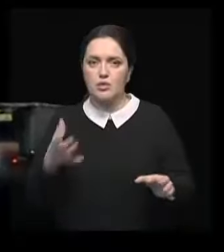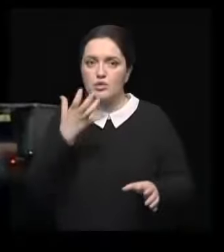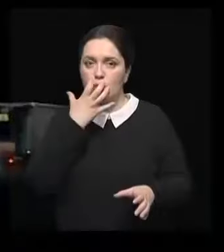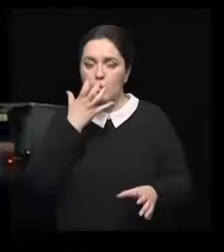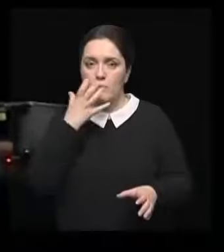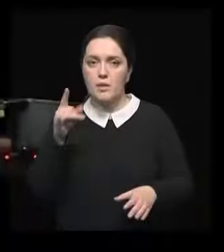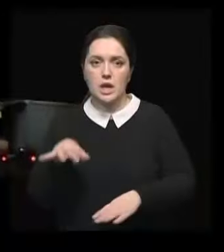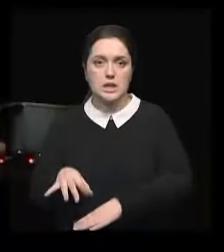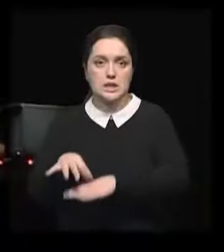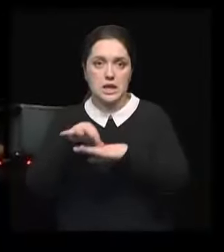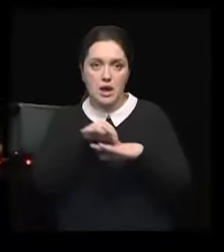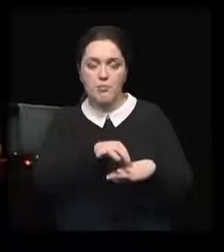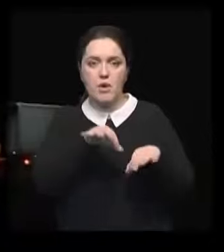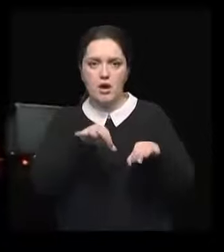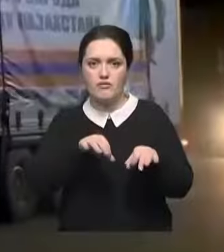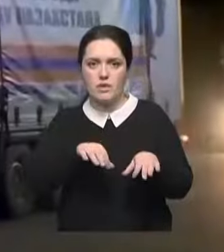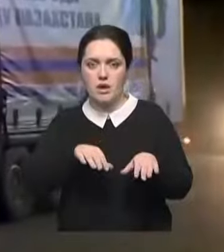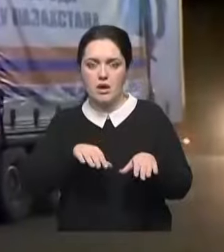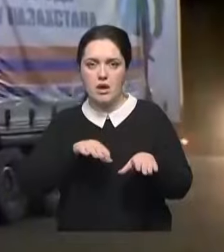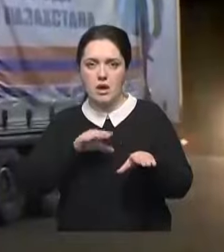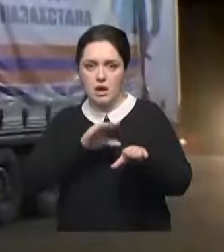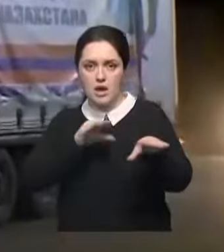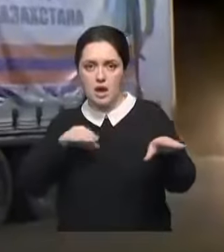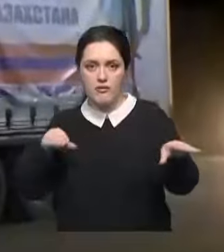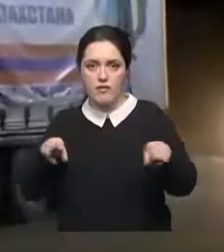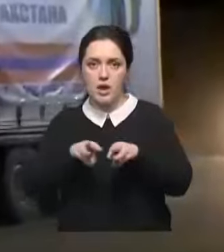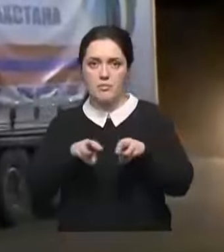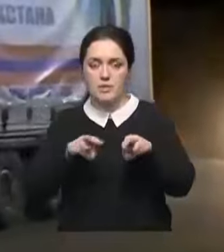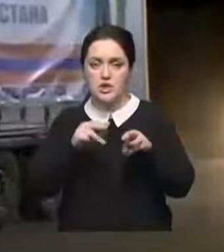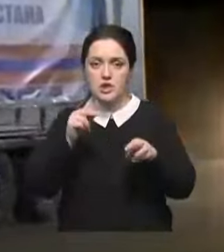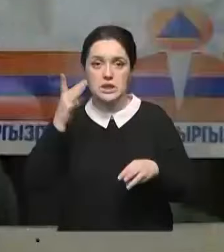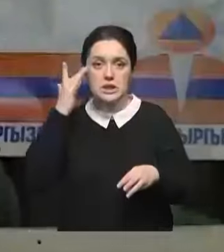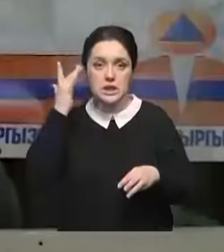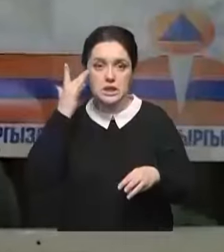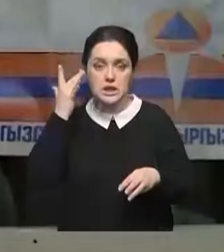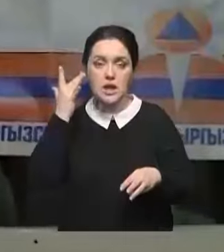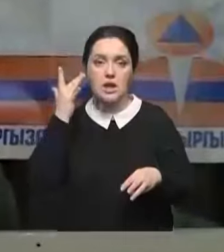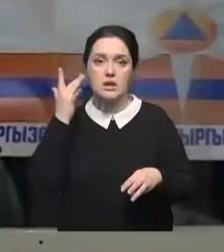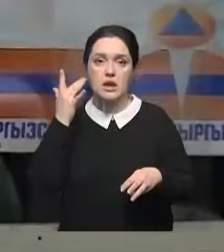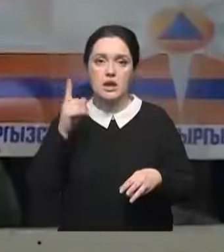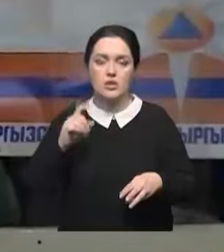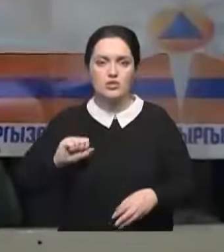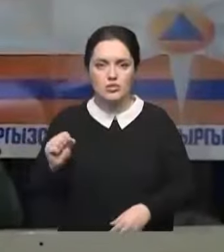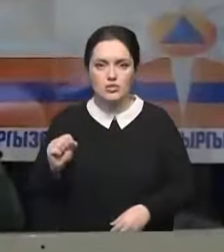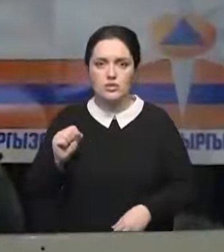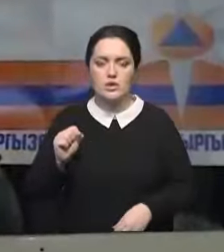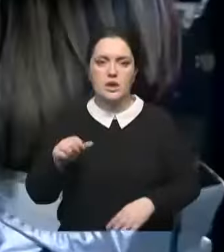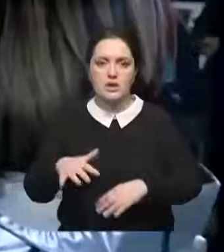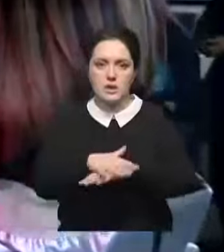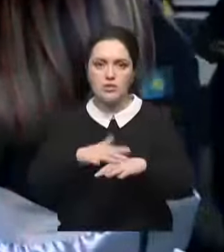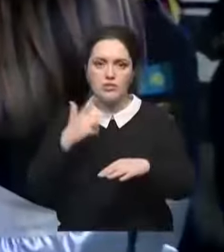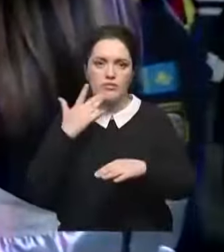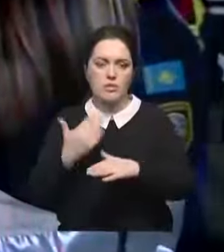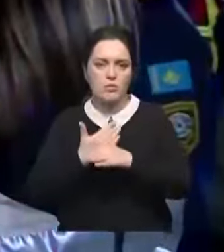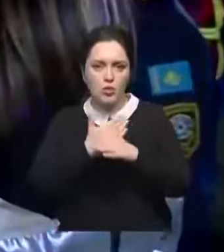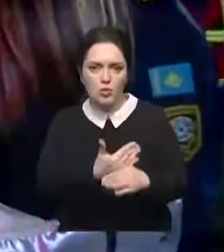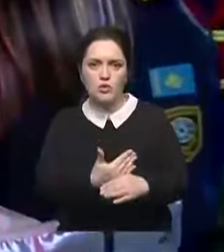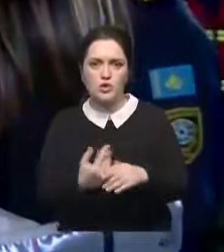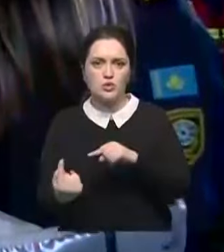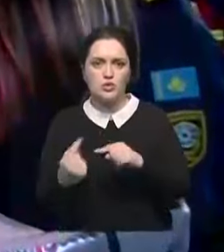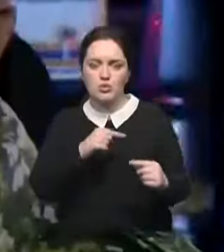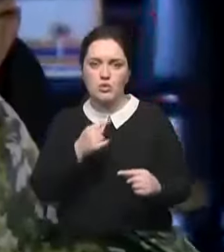Сопровождавший автокараван министр по ЧС Кыргызстана Бабек Ажикеев отметил, что дружественные народы всегда приходят на помощь друг